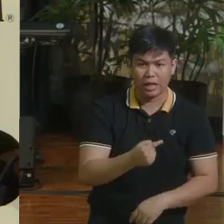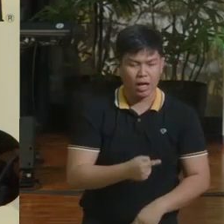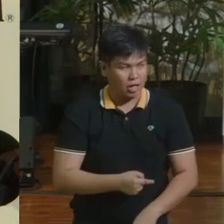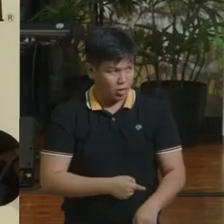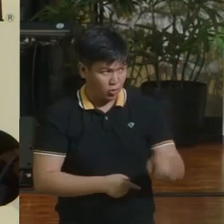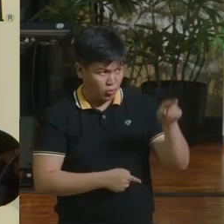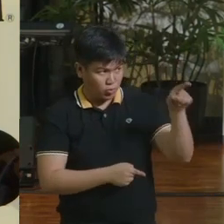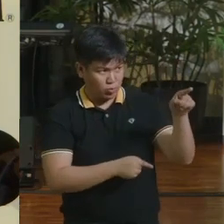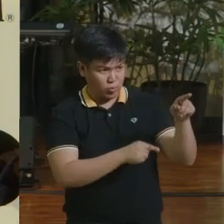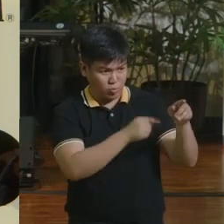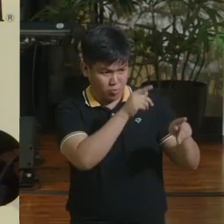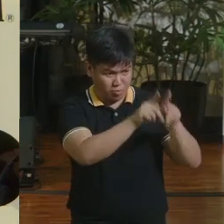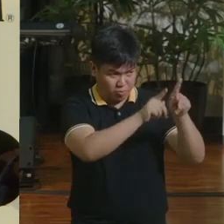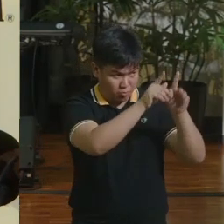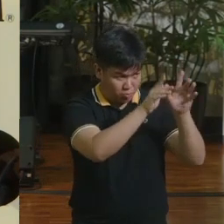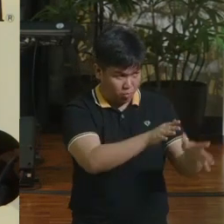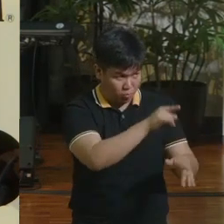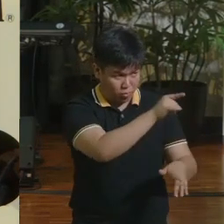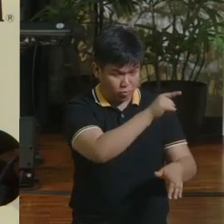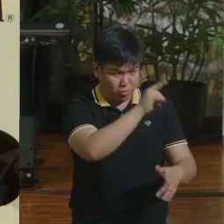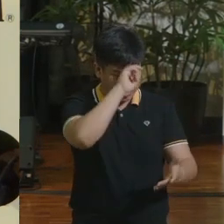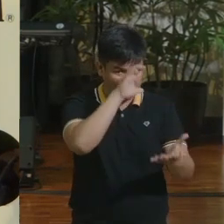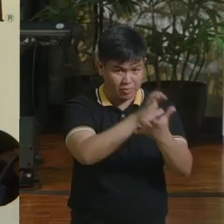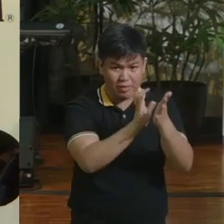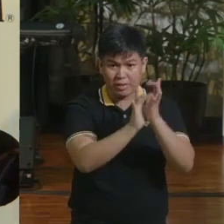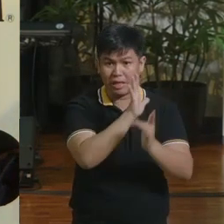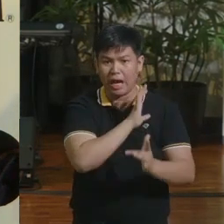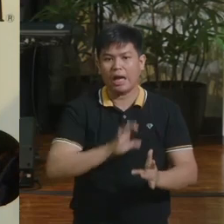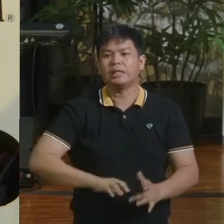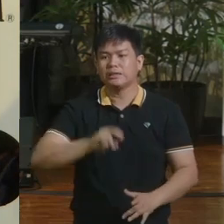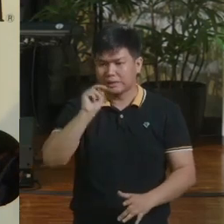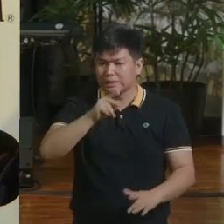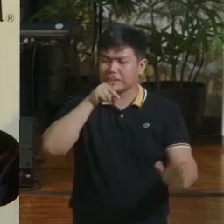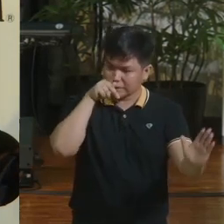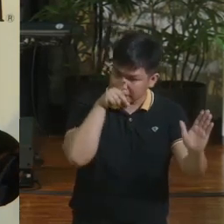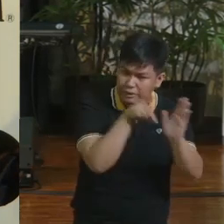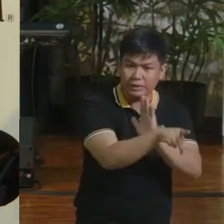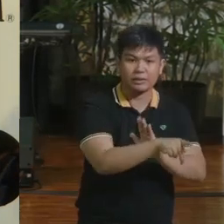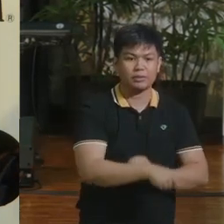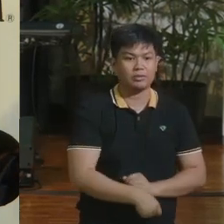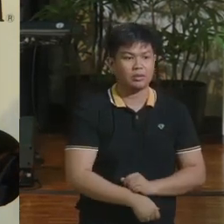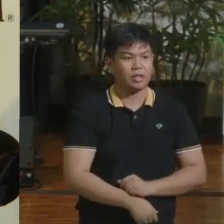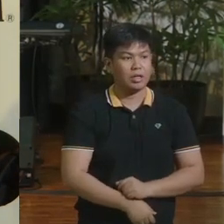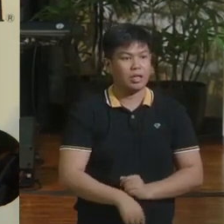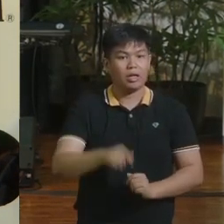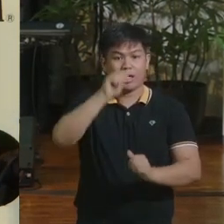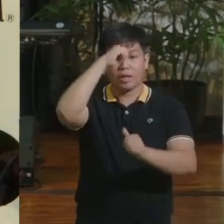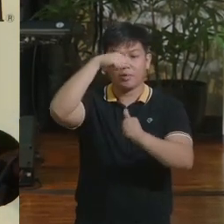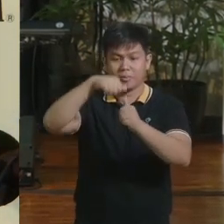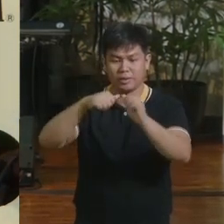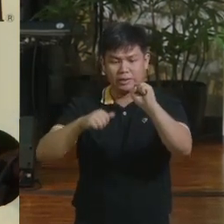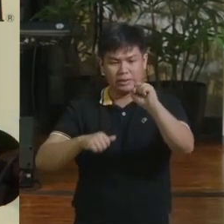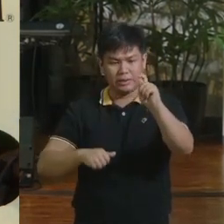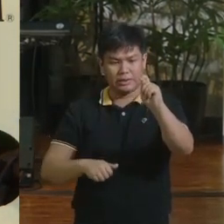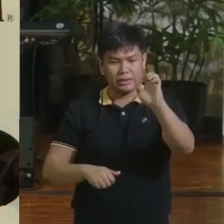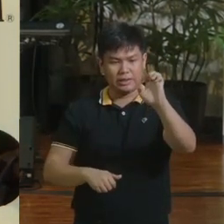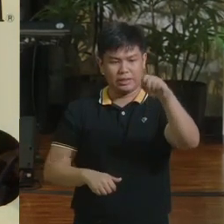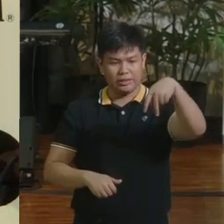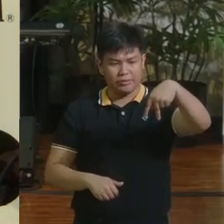his execution. Kaninong execution yon? Kay Stephen. Sa Acts chapter 7